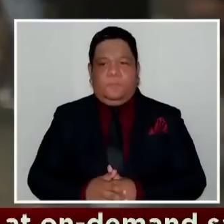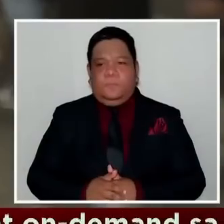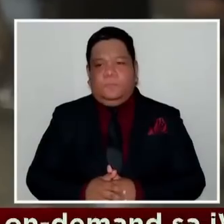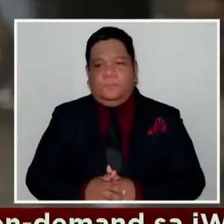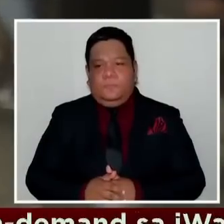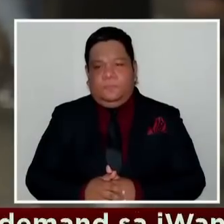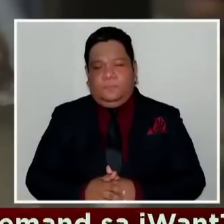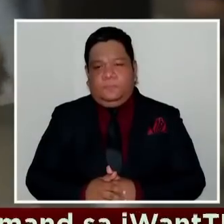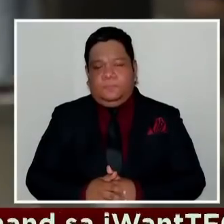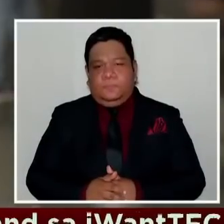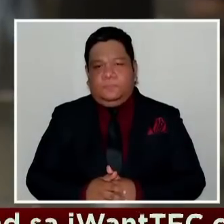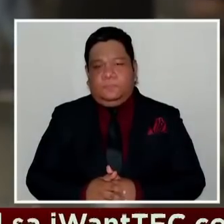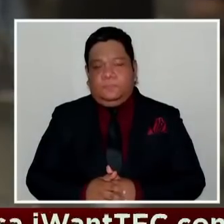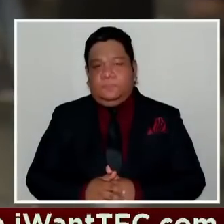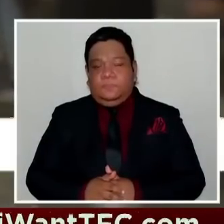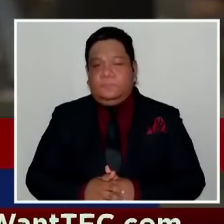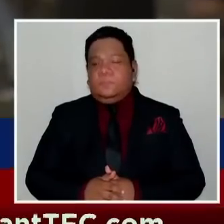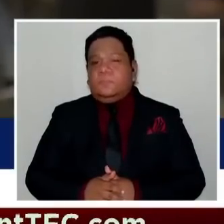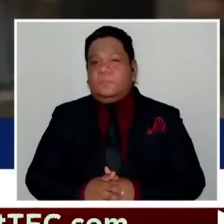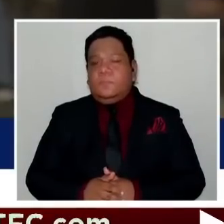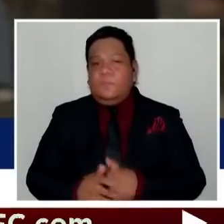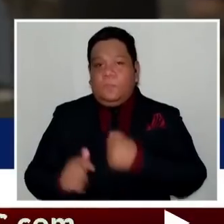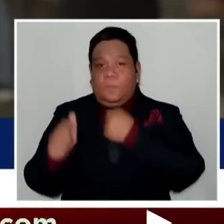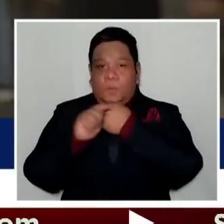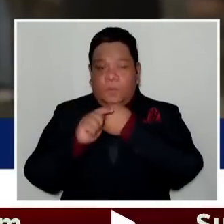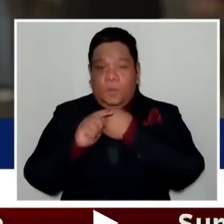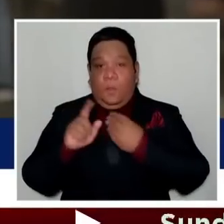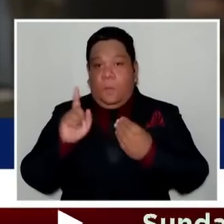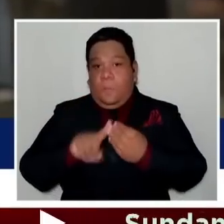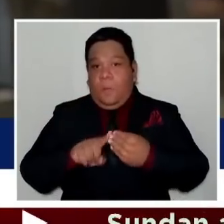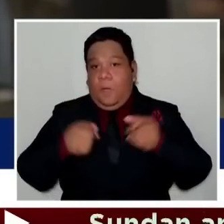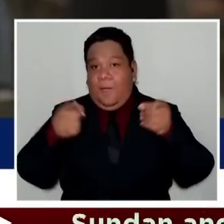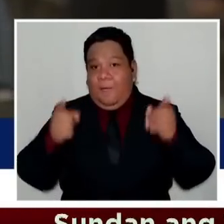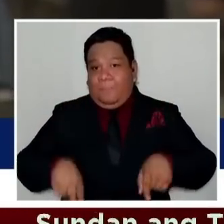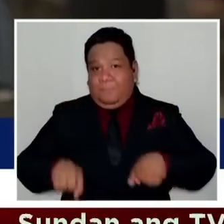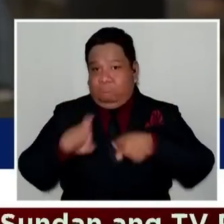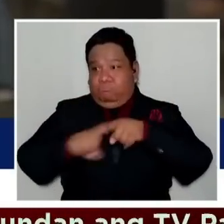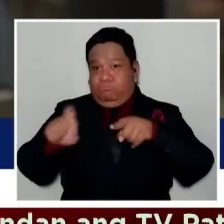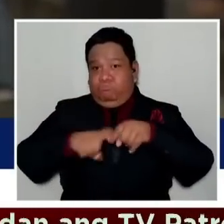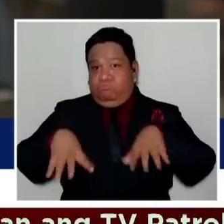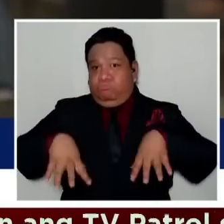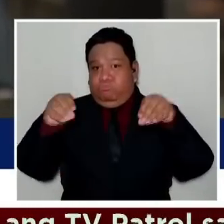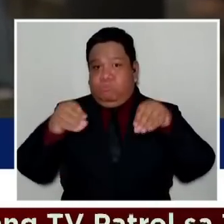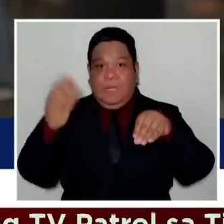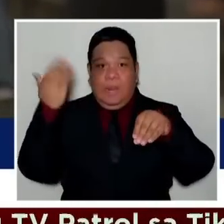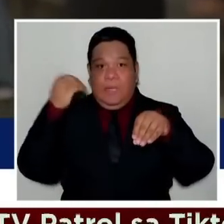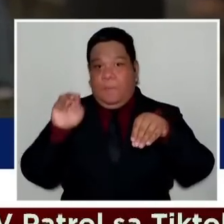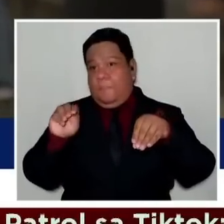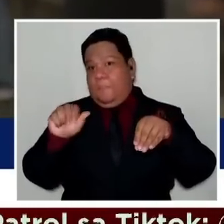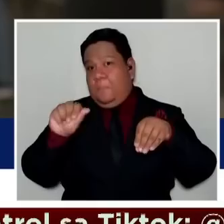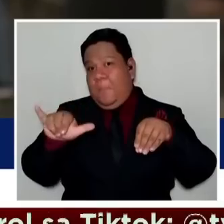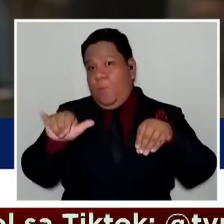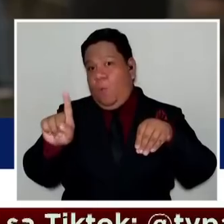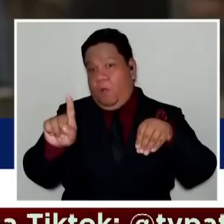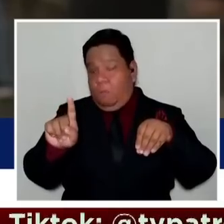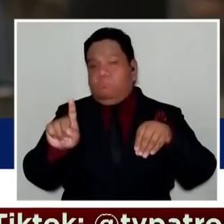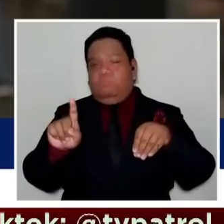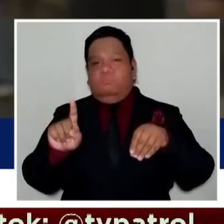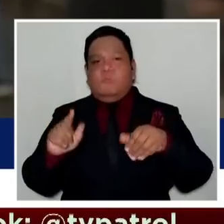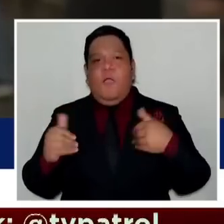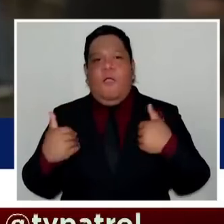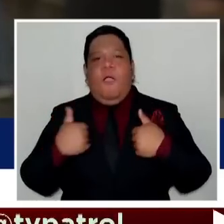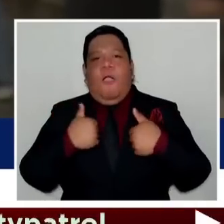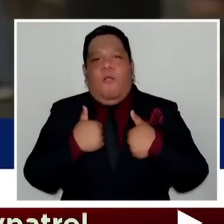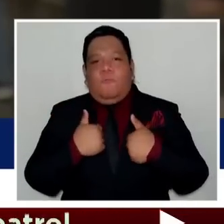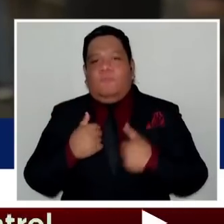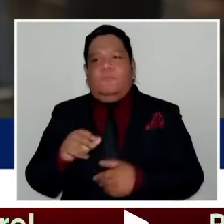Henry, patungkol naman sa naging power outage sa NAIA Terminal 3 noong May 1 ay nagsagawa na nga ng interviews dito yung mga taga